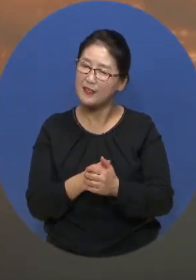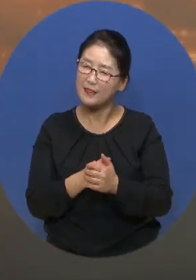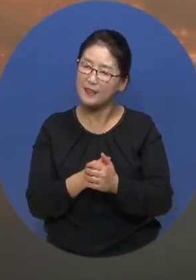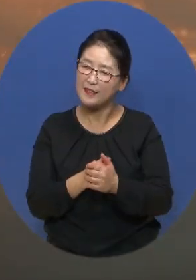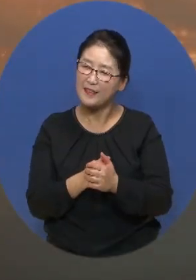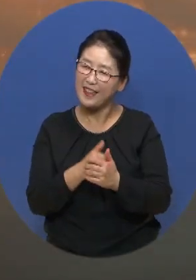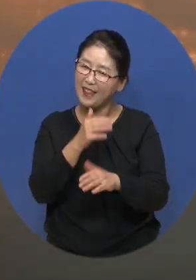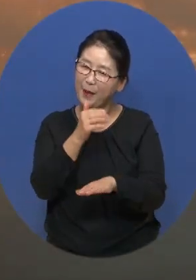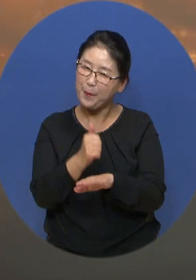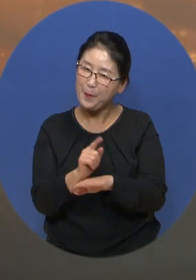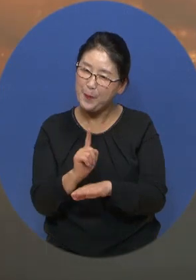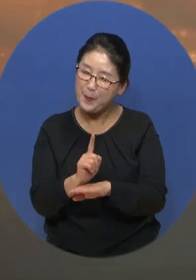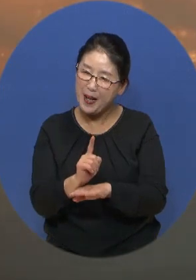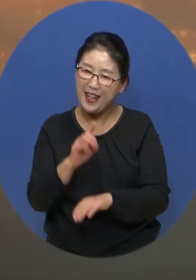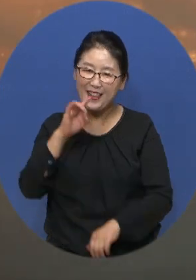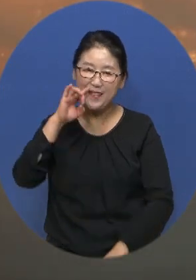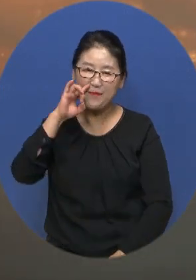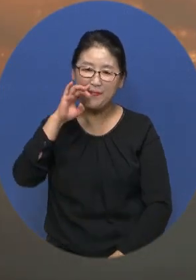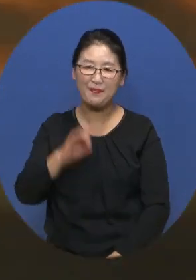기대되는데요.